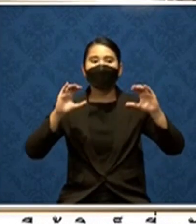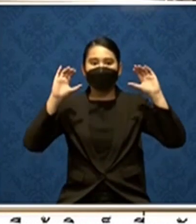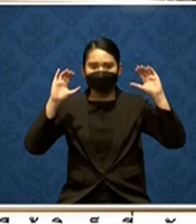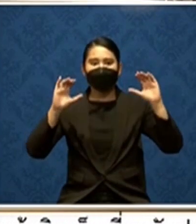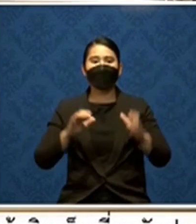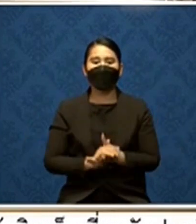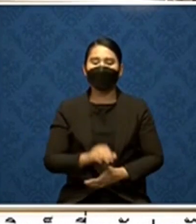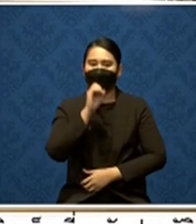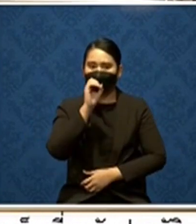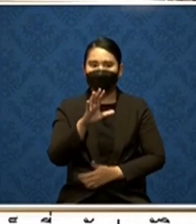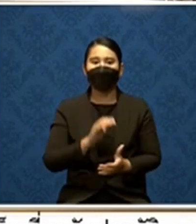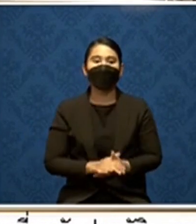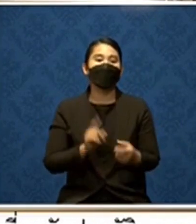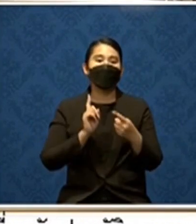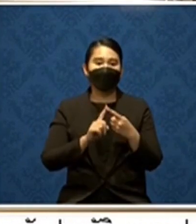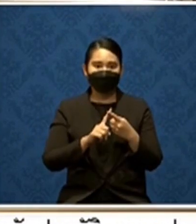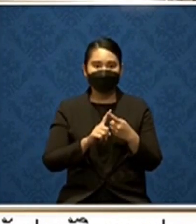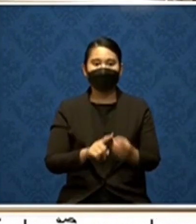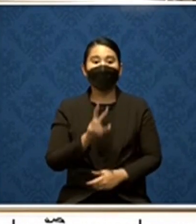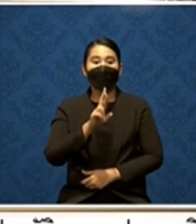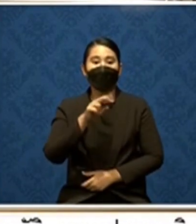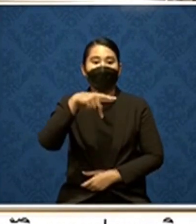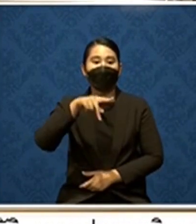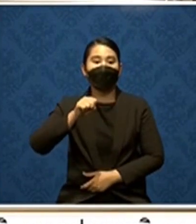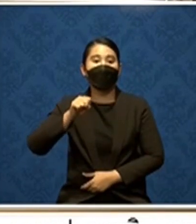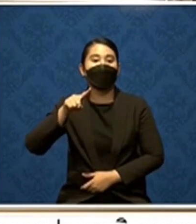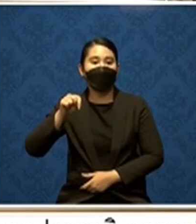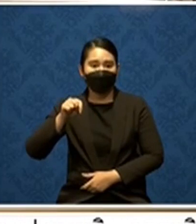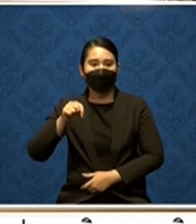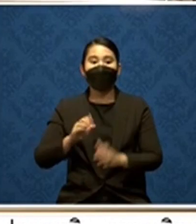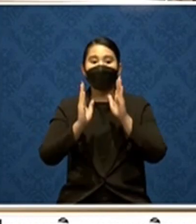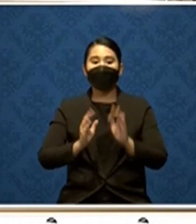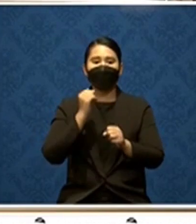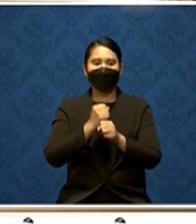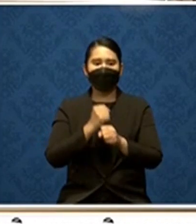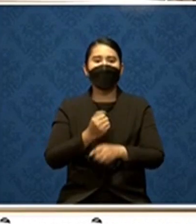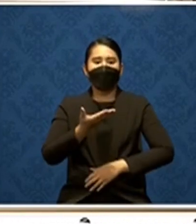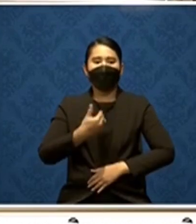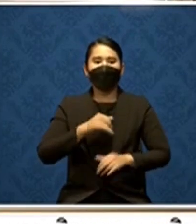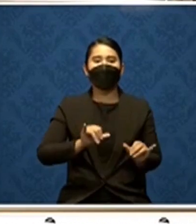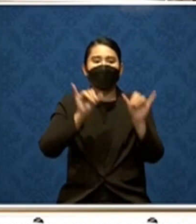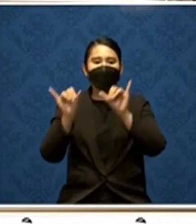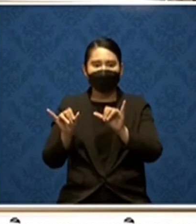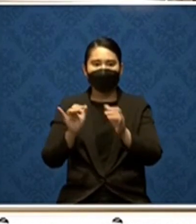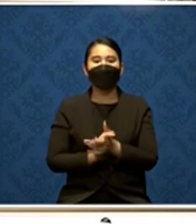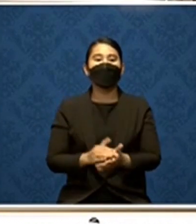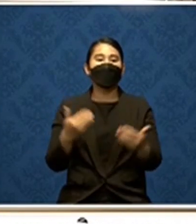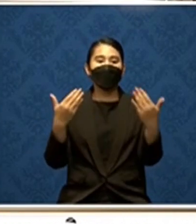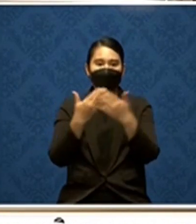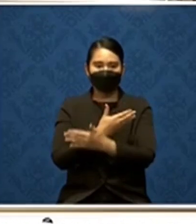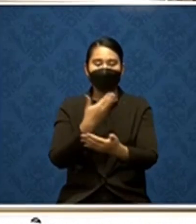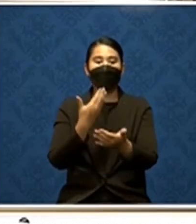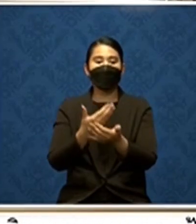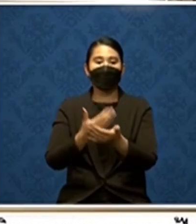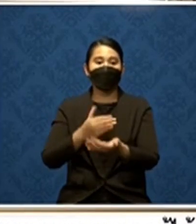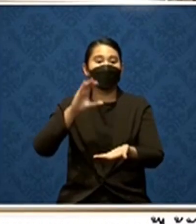นี้ด้วยนะครับว่า1รพสต.บุคลากรที่ขอโอนย้ายไปเนี่ยขอให้ช่วยปรับเปลี่ยนงบบุคลากรที่ประส